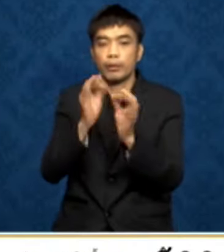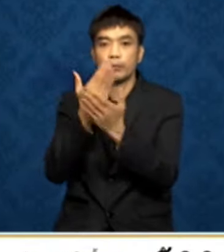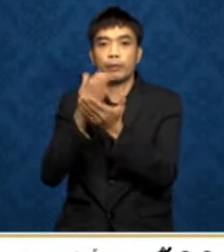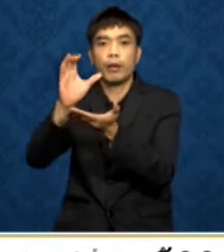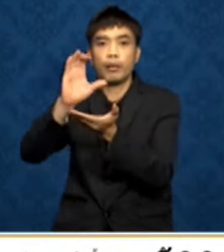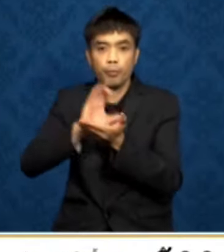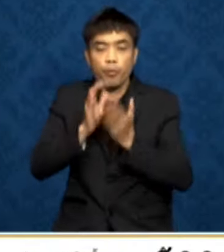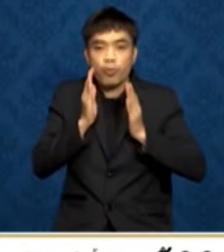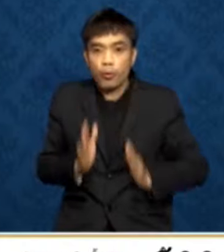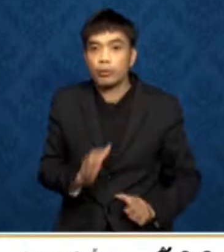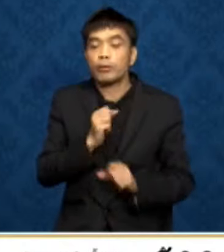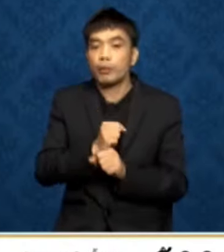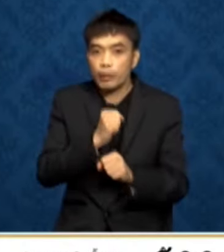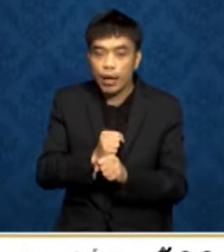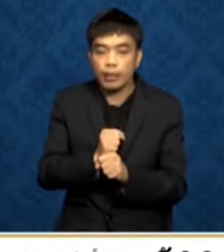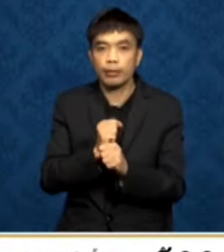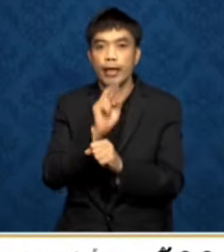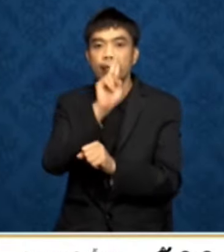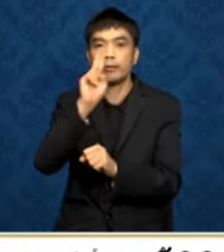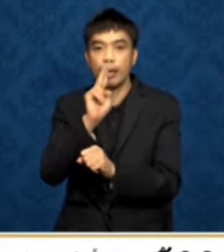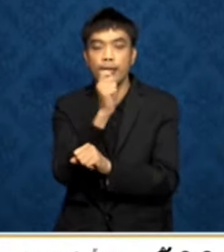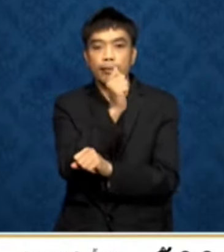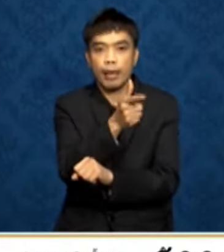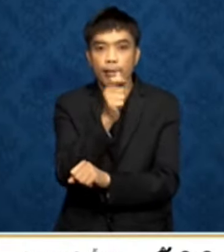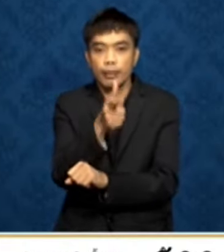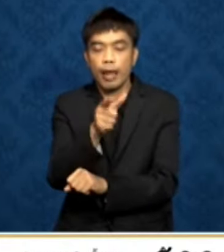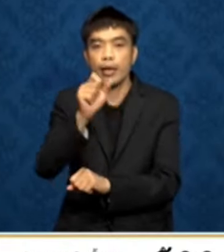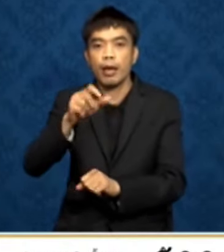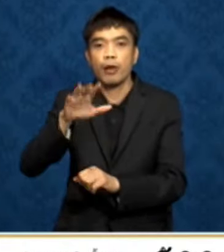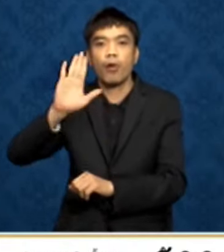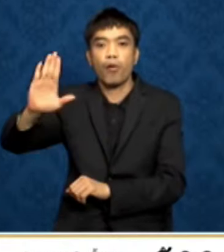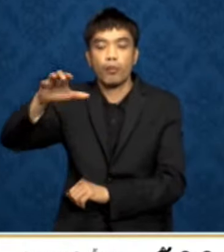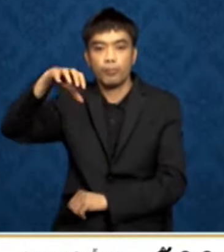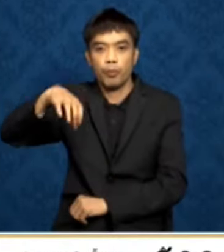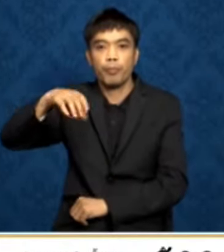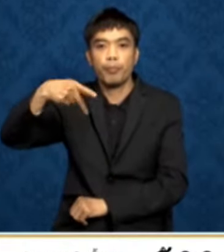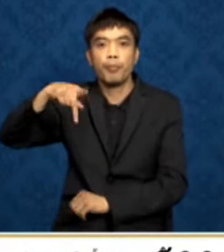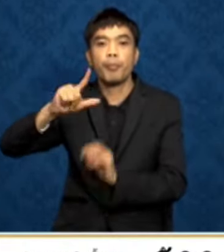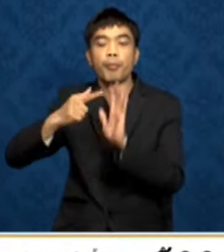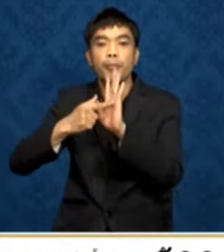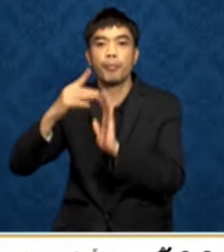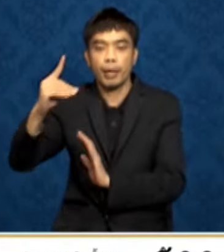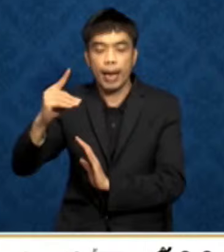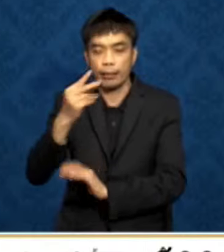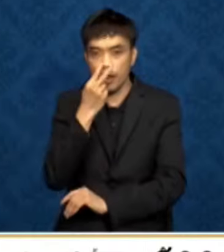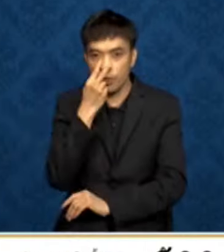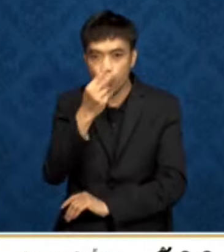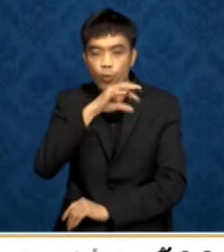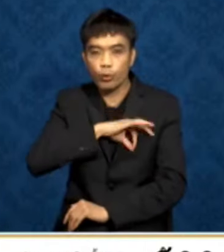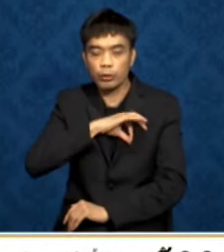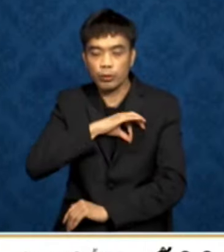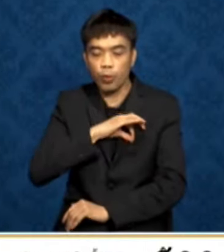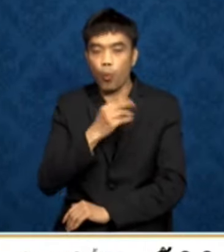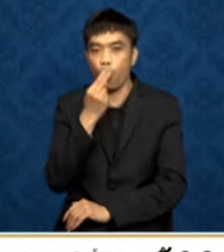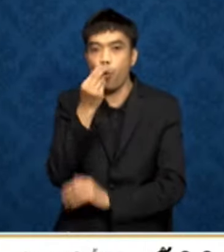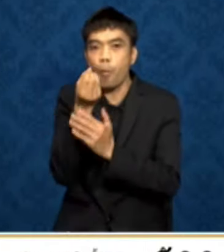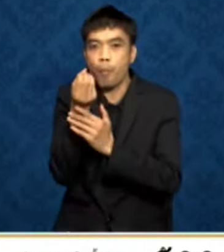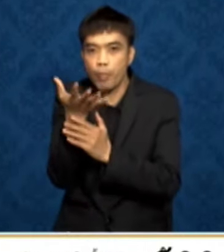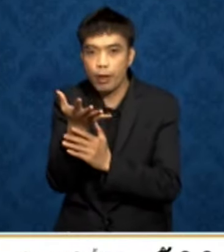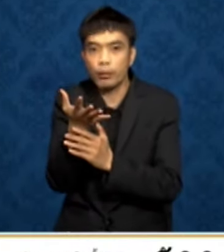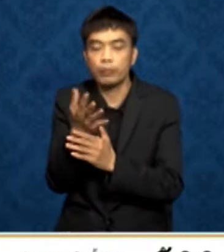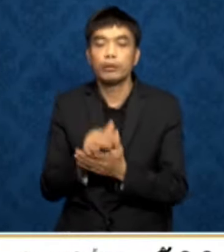บุคลากรนะครับงบใช้จ่ายประจำของทางสำนักงานปลัดด้วยเลยทำให้มันดูปูดขึ้นมาเป็นฮาร์ดแวร์แต่จริงๆแล้วต้อง